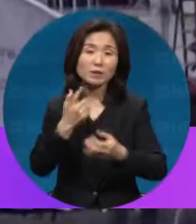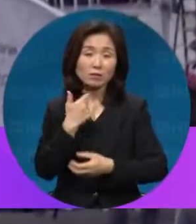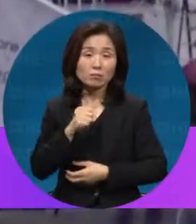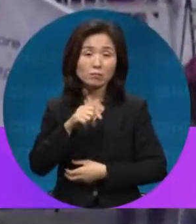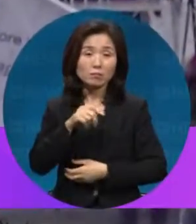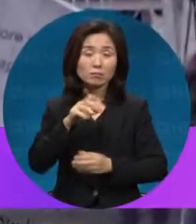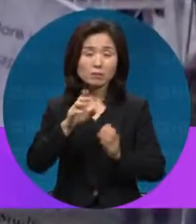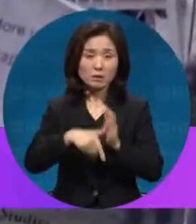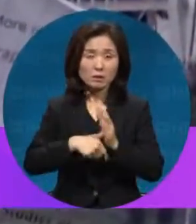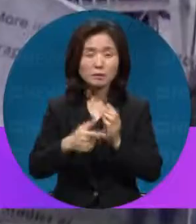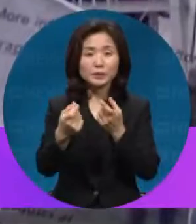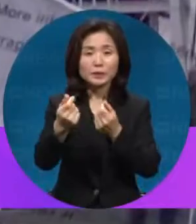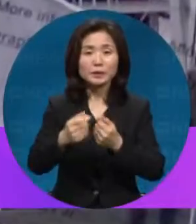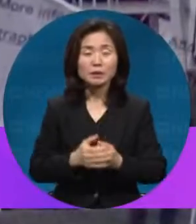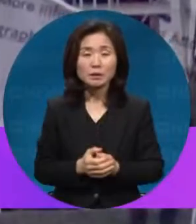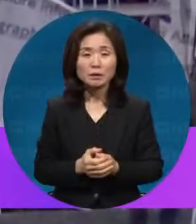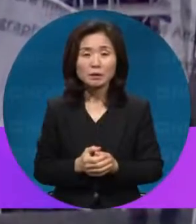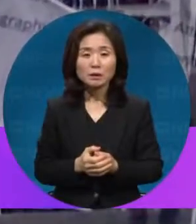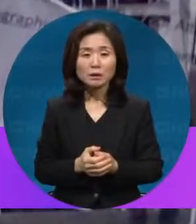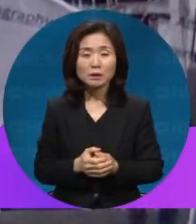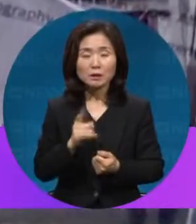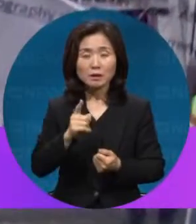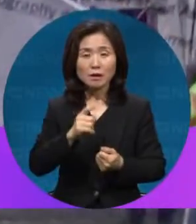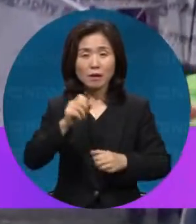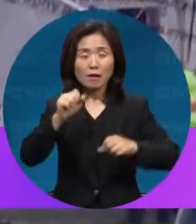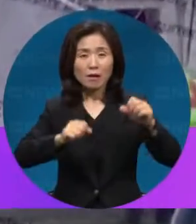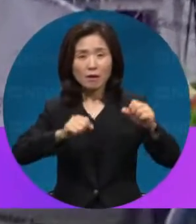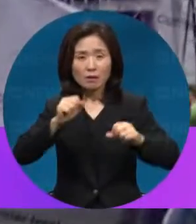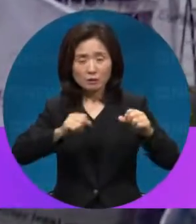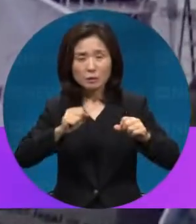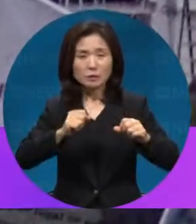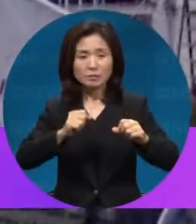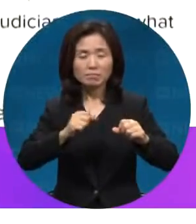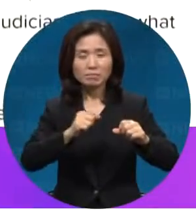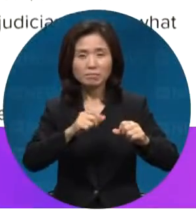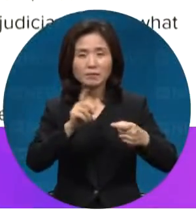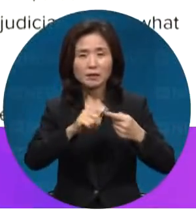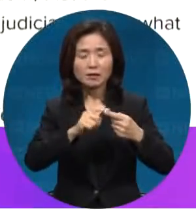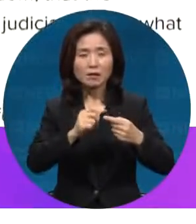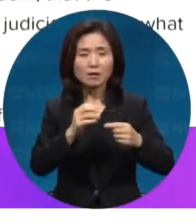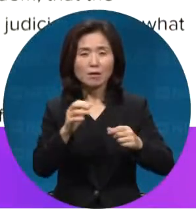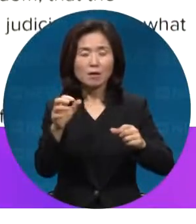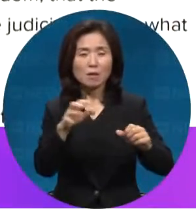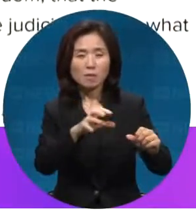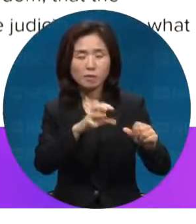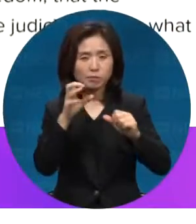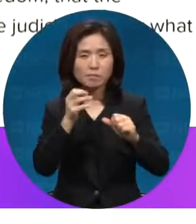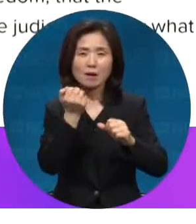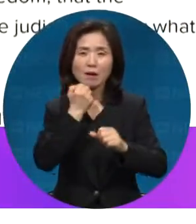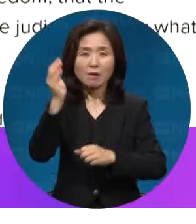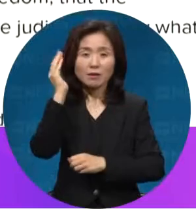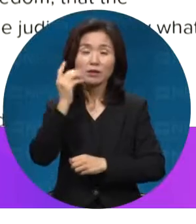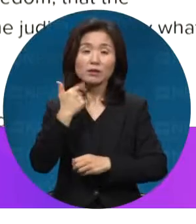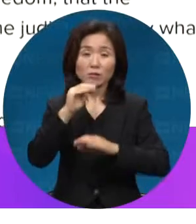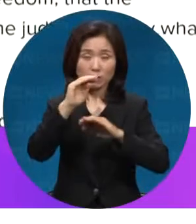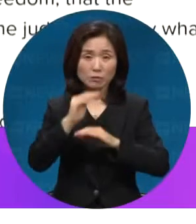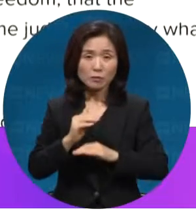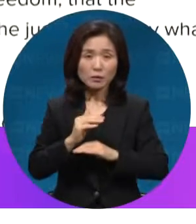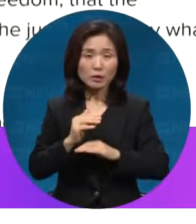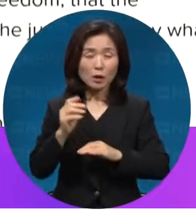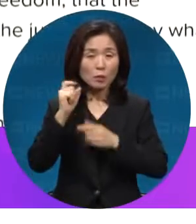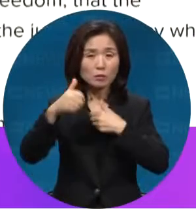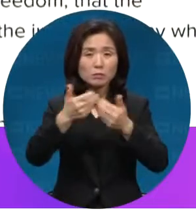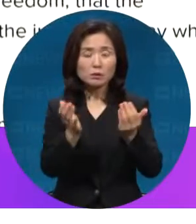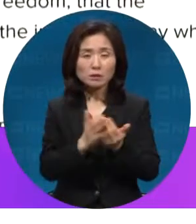행동이 트럼프 지지자들과 다를 바 없다는 의미의 풍자였던 셈이죠. 화가 난 보수단체 월러스 행동 때문에